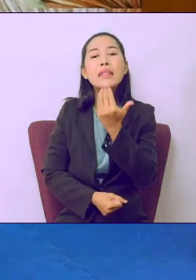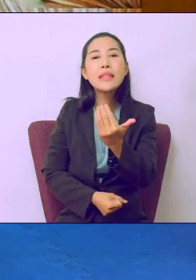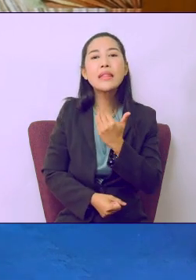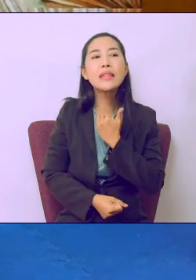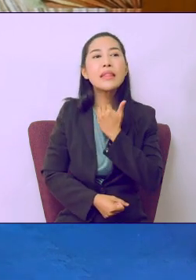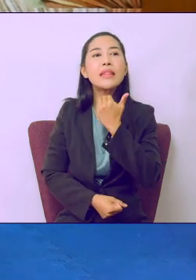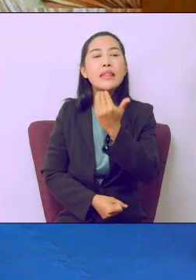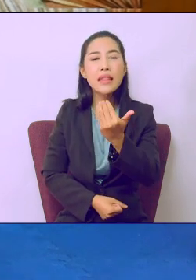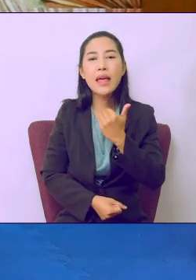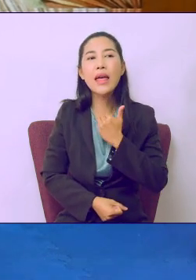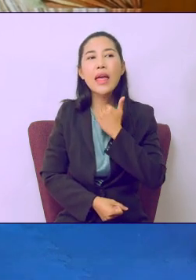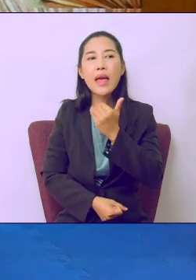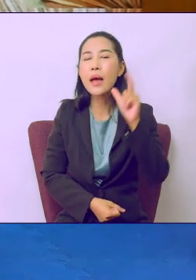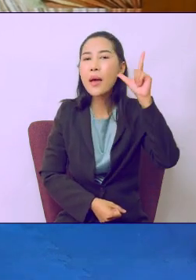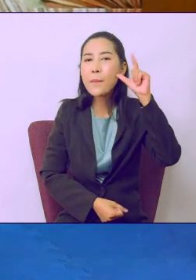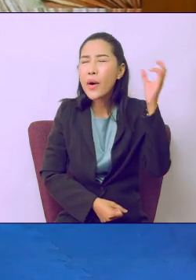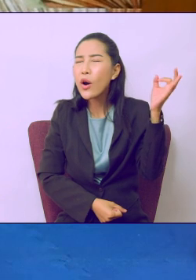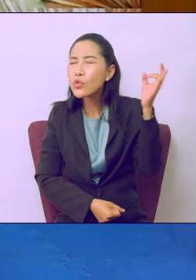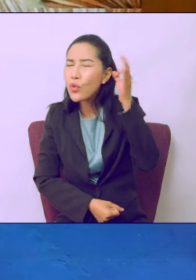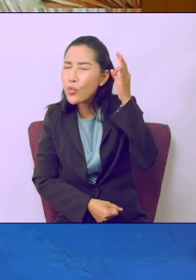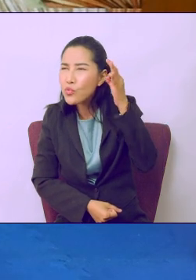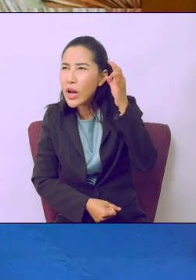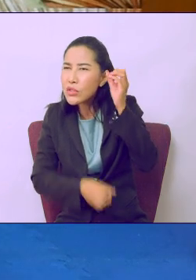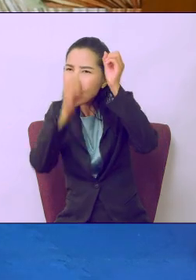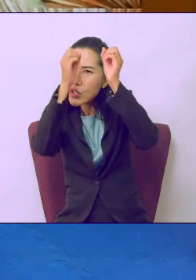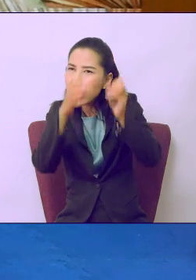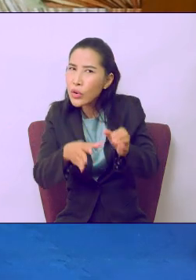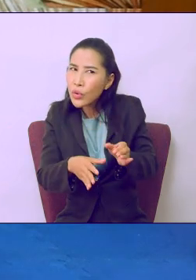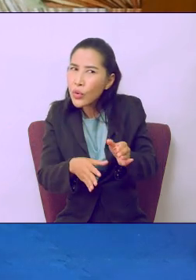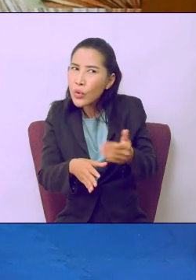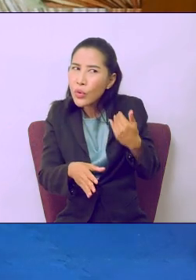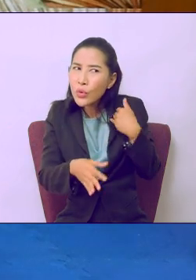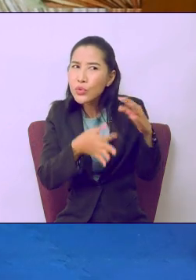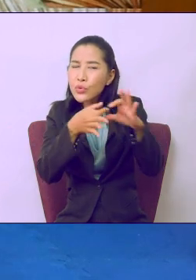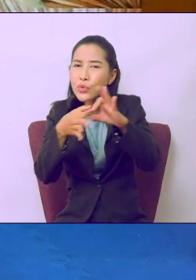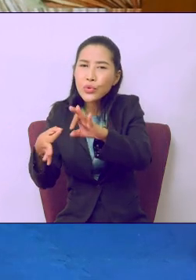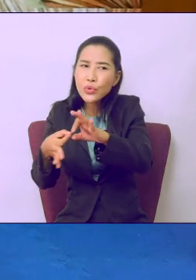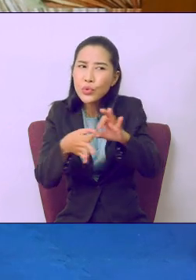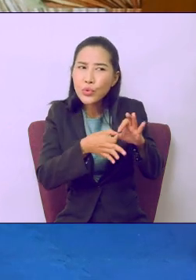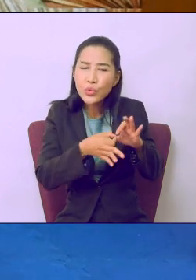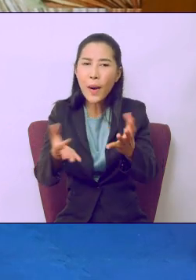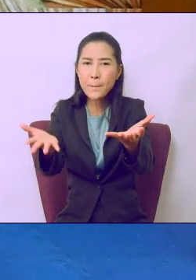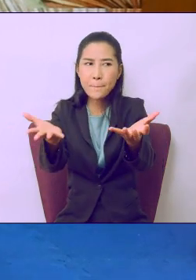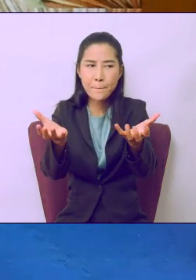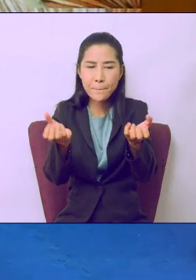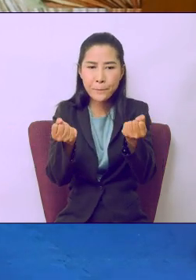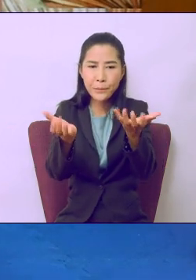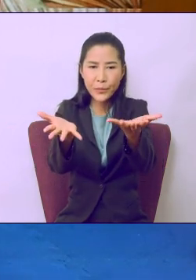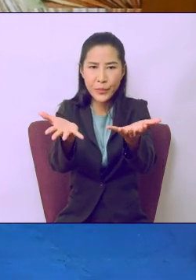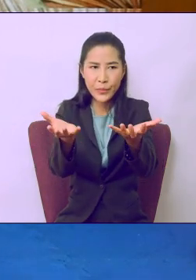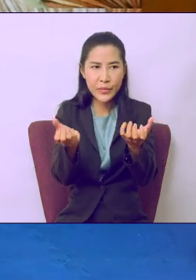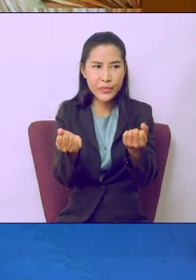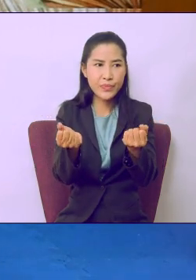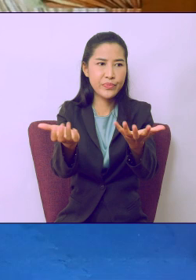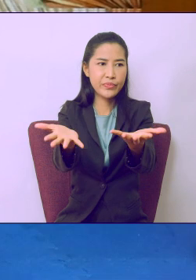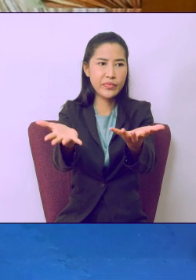เนาะคุณแม่ก็ต้องโฟกัสเสียงผมด้วยแล้วคุณแม่ก็จะต้องเชื่อมต่อกับการขยับนิ้วมือพี่ตุ่มด้วยครับต้องทำ 2ข้างพร้อมกันอ่า